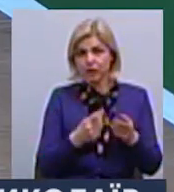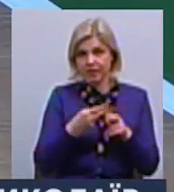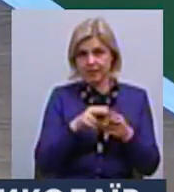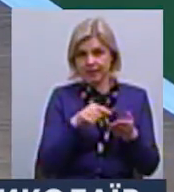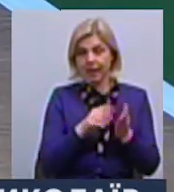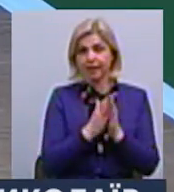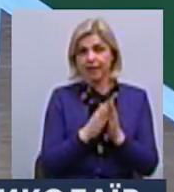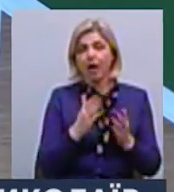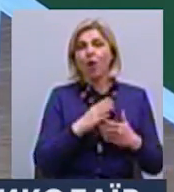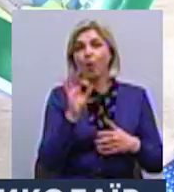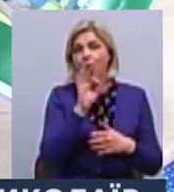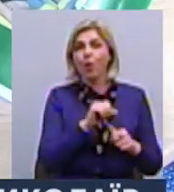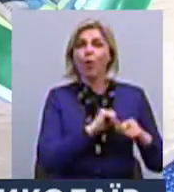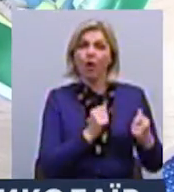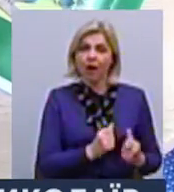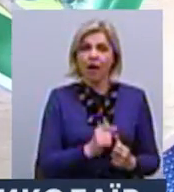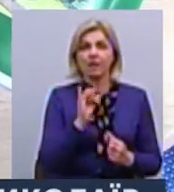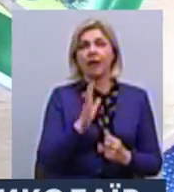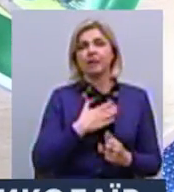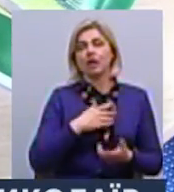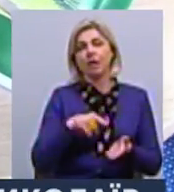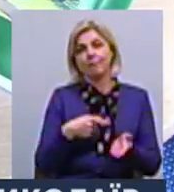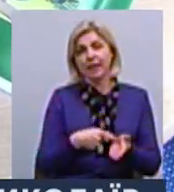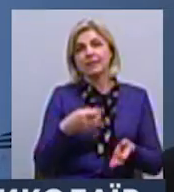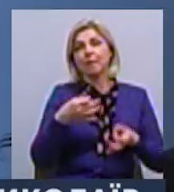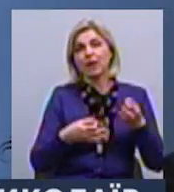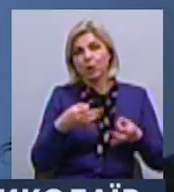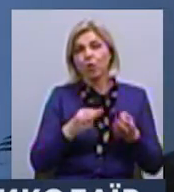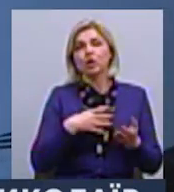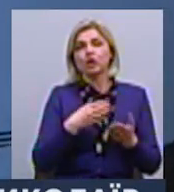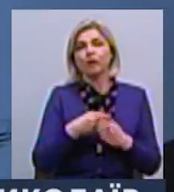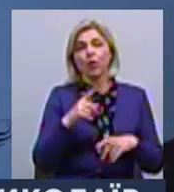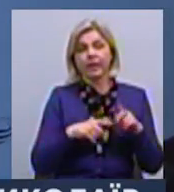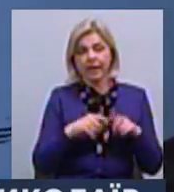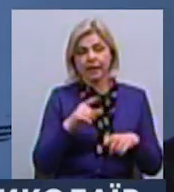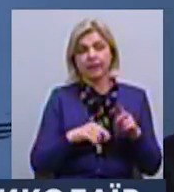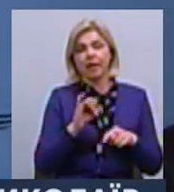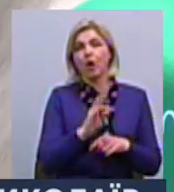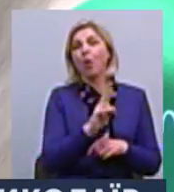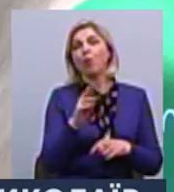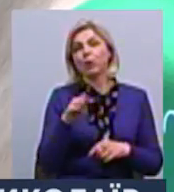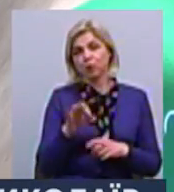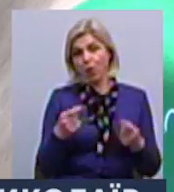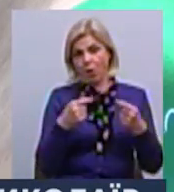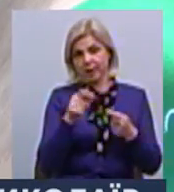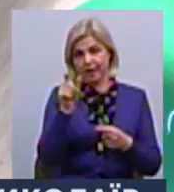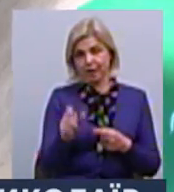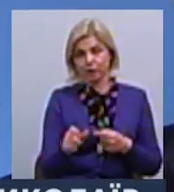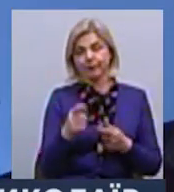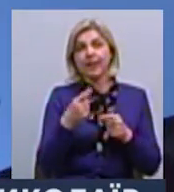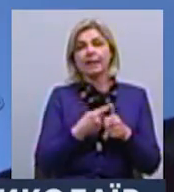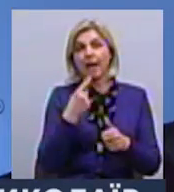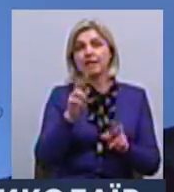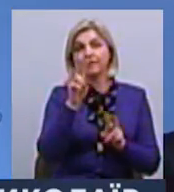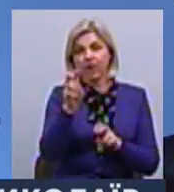до навколишнього середовища, до нашого міста, до природи, до своїх рідних, комусь конкретному. Назва народилася завдяки